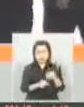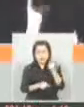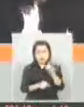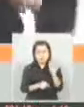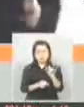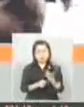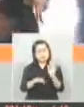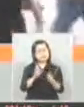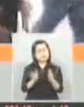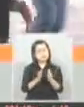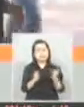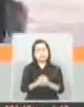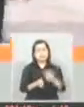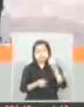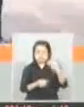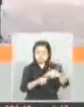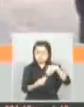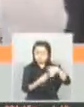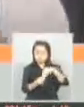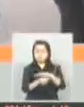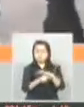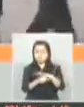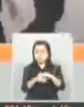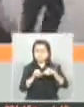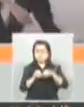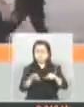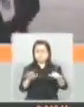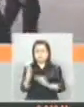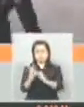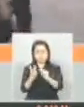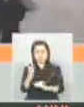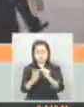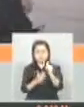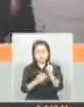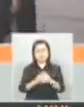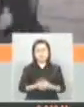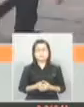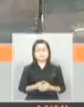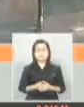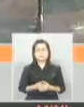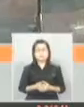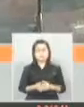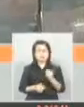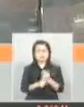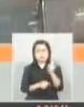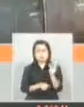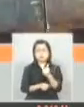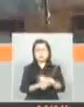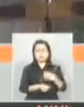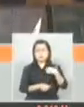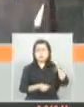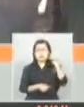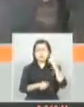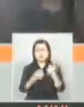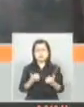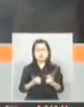ะครับก็จะทำให้มีน้ำมันปาล์มมากพอที่กระจายไปสู่มือประชาชนรวดเร็วนะครับผมเชื่อว่าปัจจุบันเนี่ยมัน